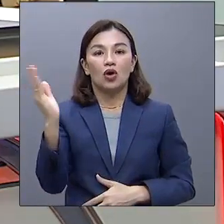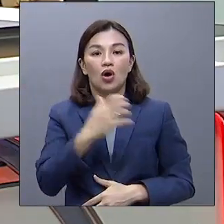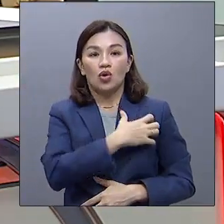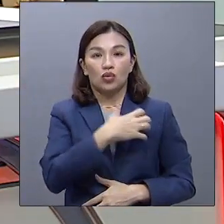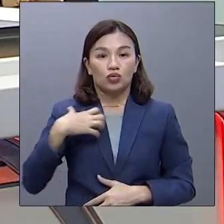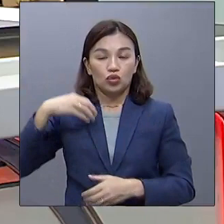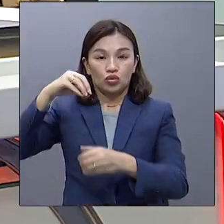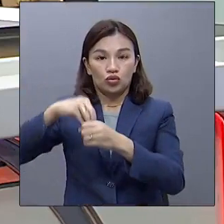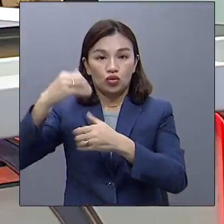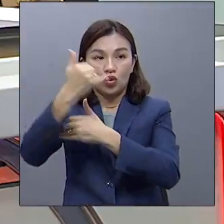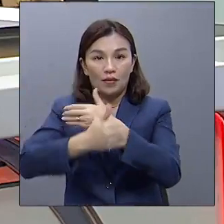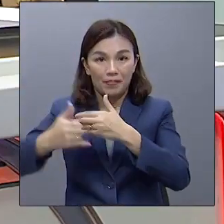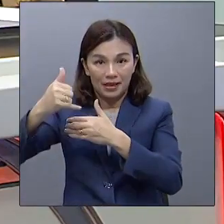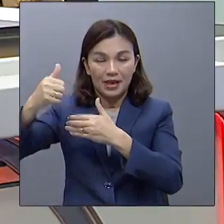ณกรุงรียาประจำประเทศซาอุดิอาระเบียนะคะ